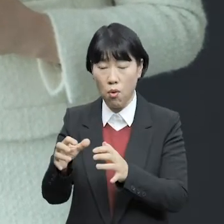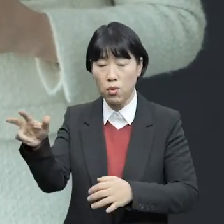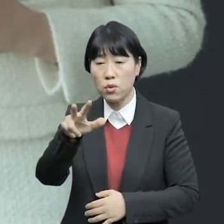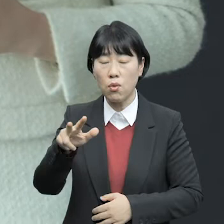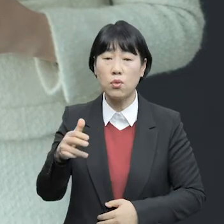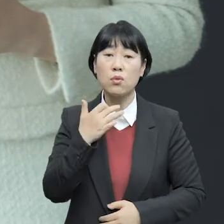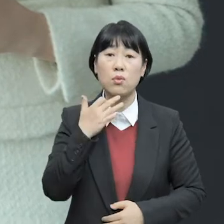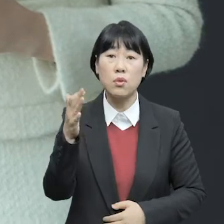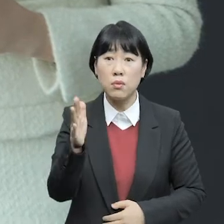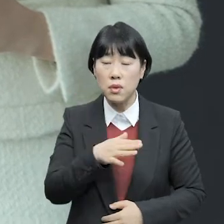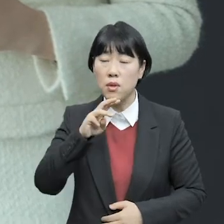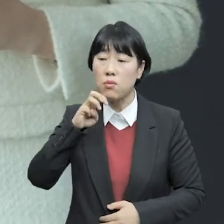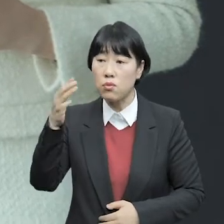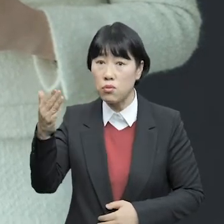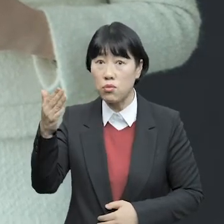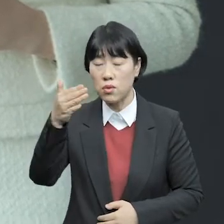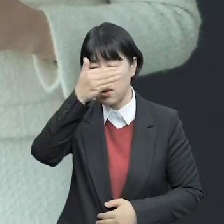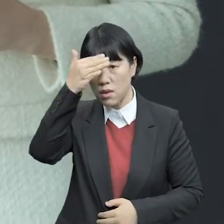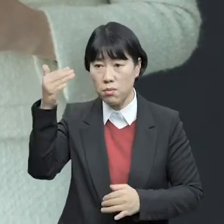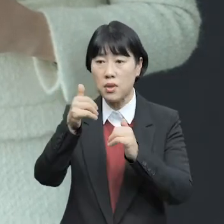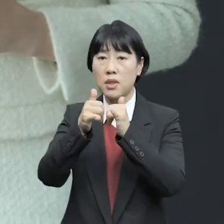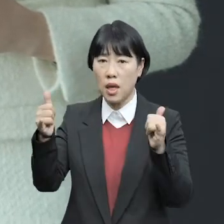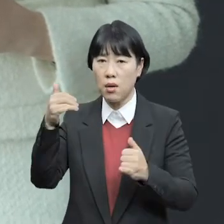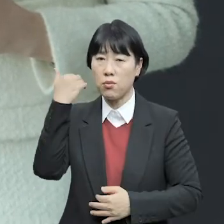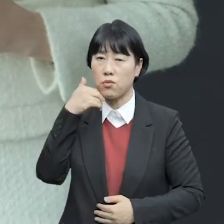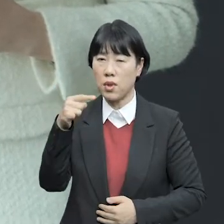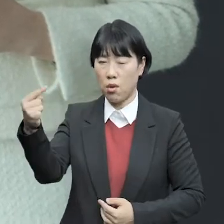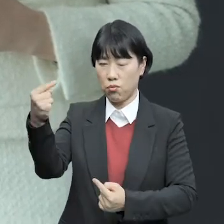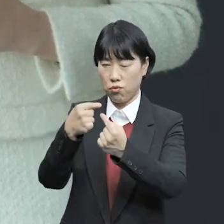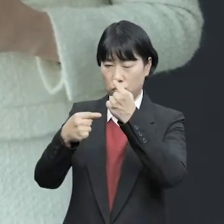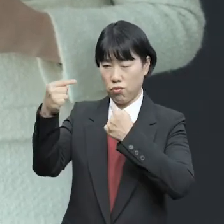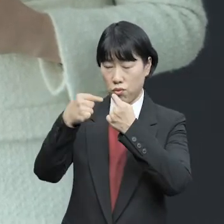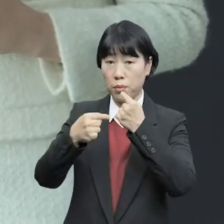전국의 만 19세에서 39세 청년이면 누구나